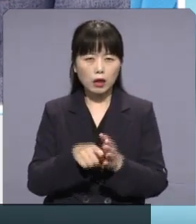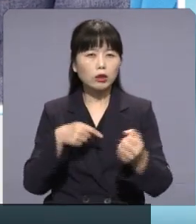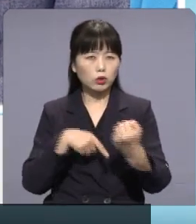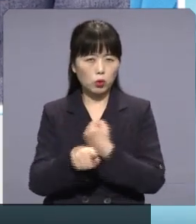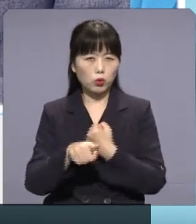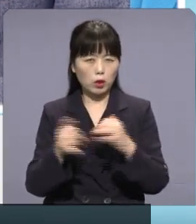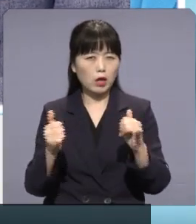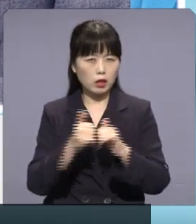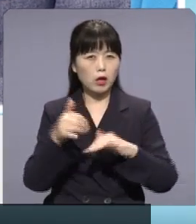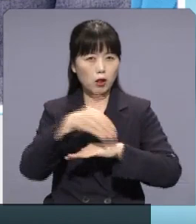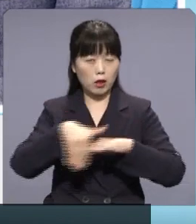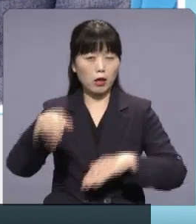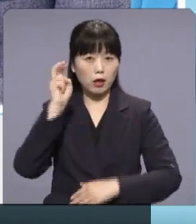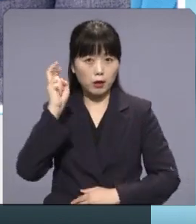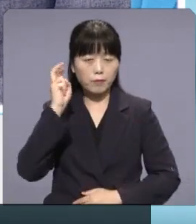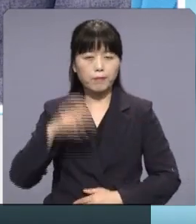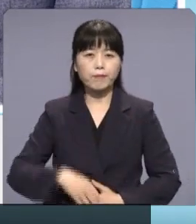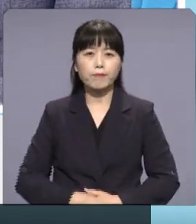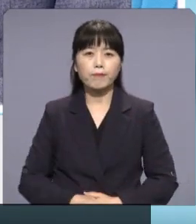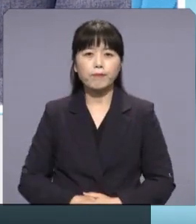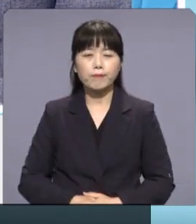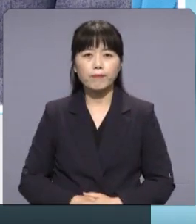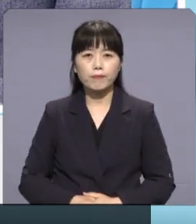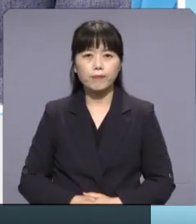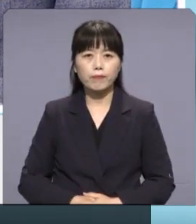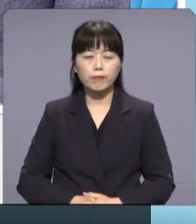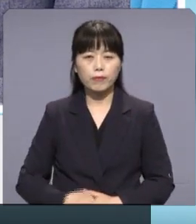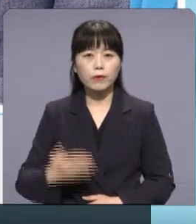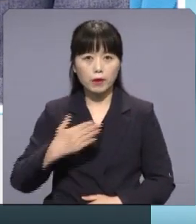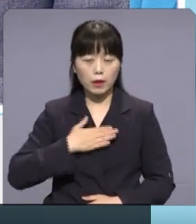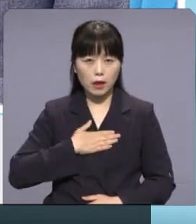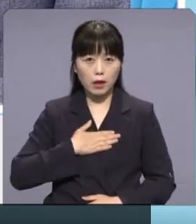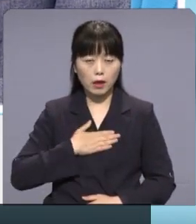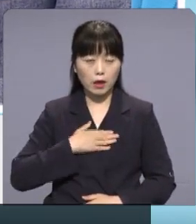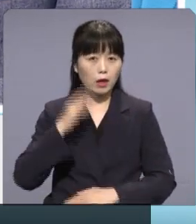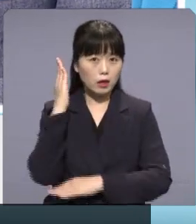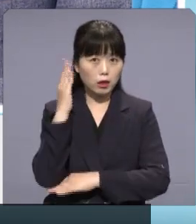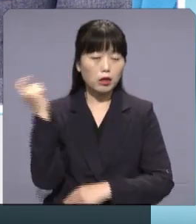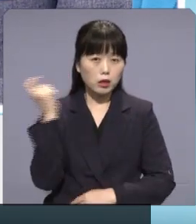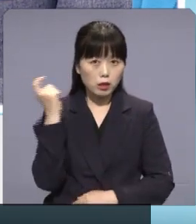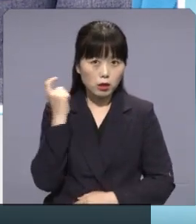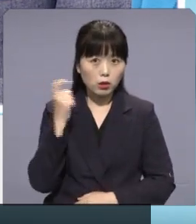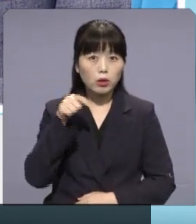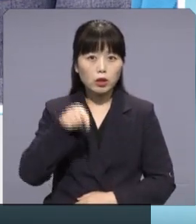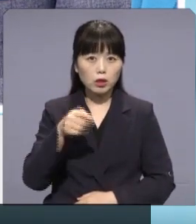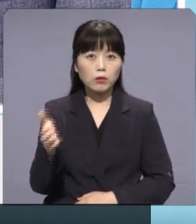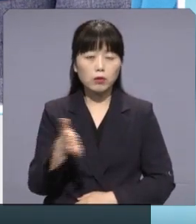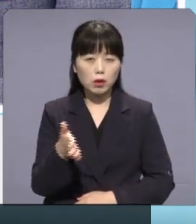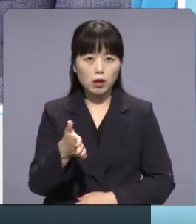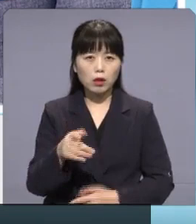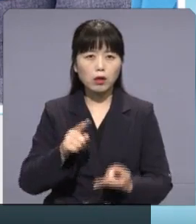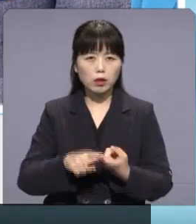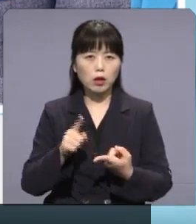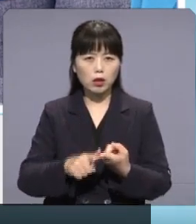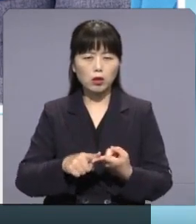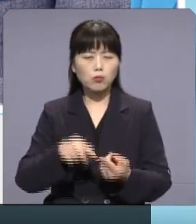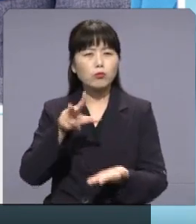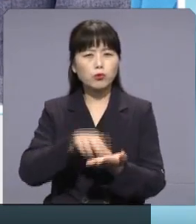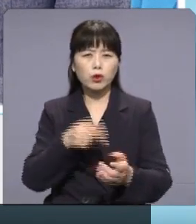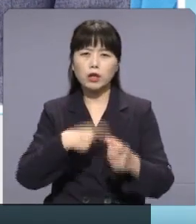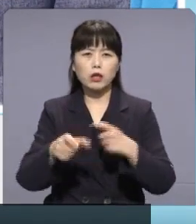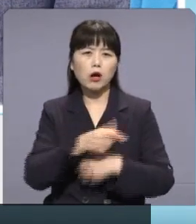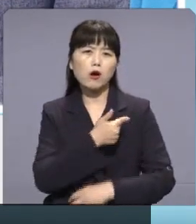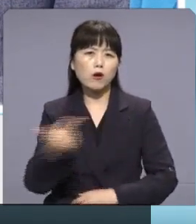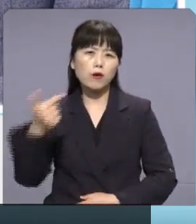전략이 아닌가라는 좀 생각이 듭니다. 제가 따로 이제 얘기 듣기로는 이 부분은 상당히 좀 파장이 커질 것